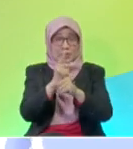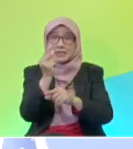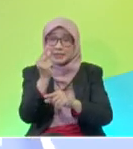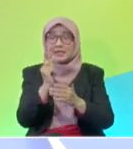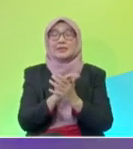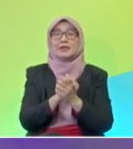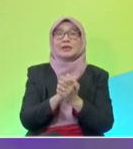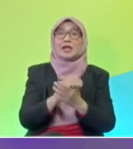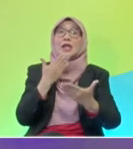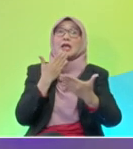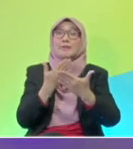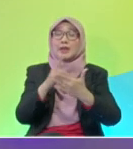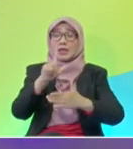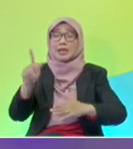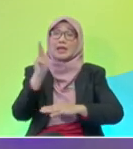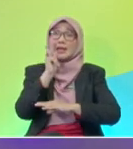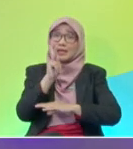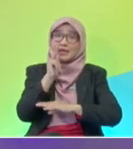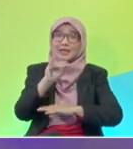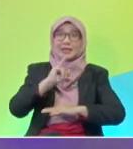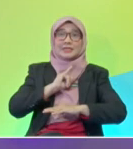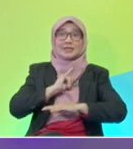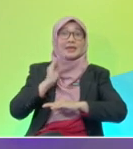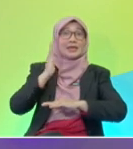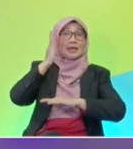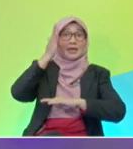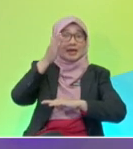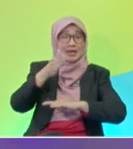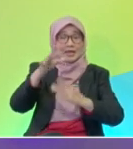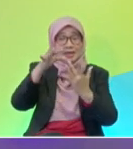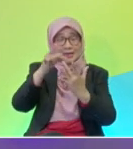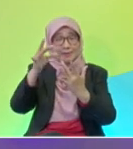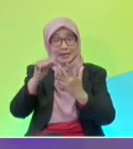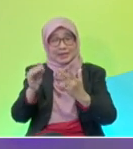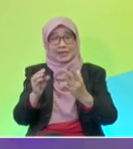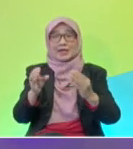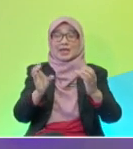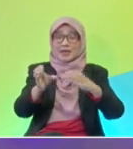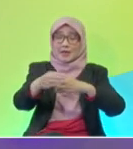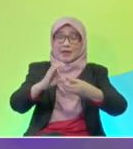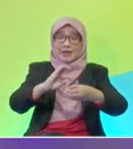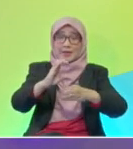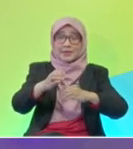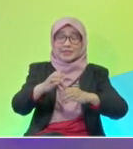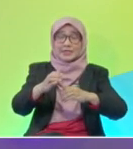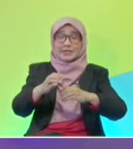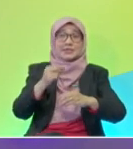Amina Baiklah kakak saya akan memilih bekas pensel ini dengan